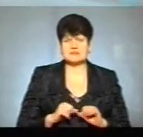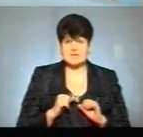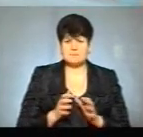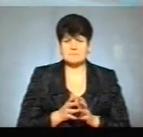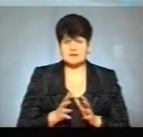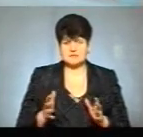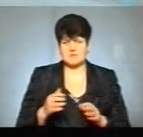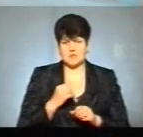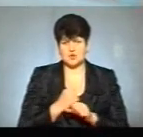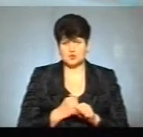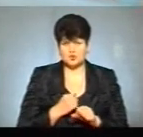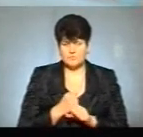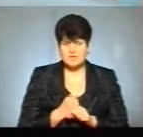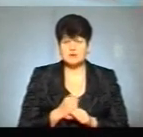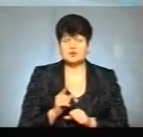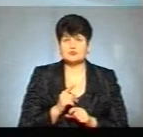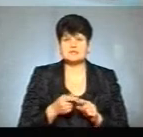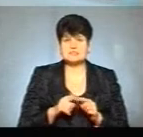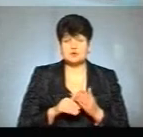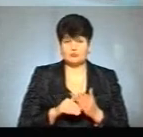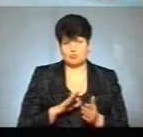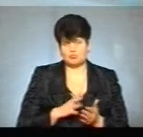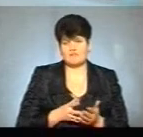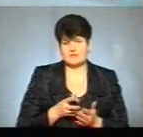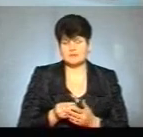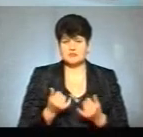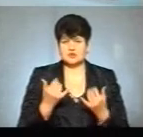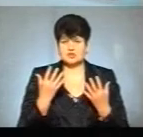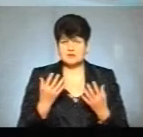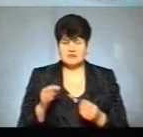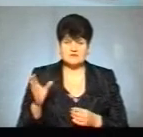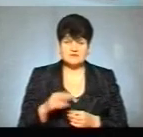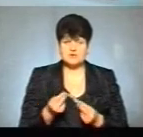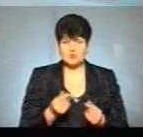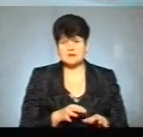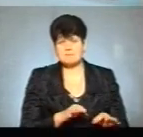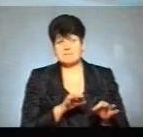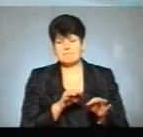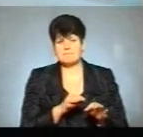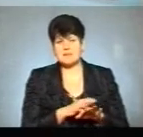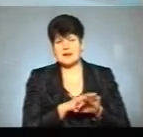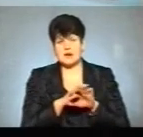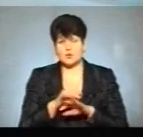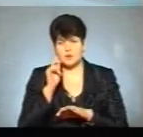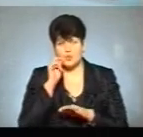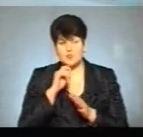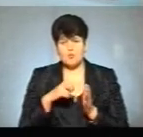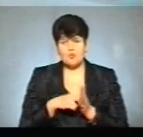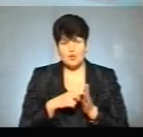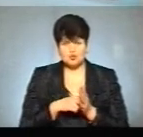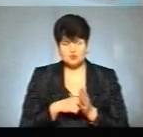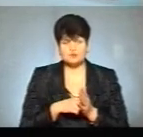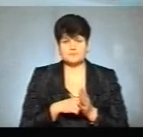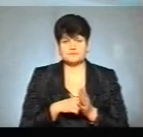максимально зробити, щоб ці допомоги були виплачені. На сьогоднішній день всі кошти перераховані на Укрпошту, на доставку